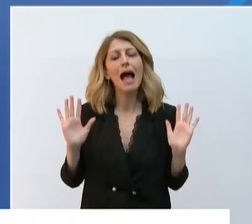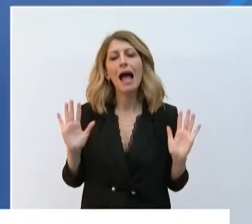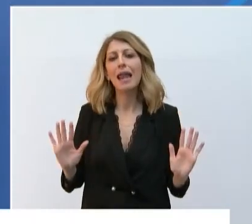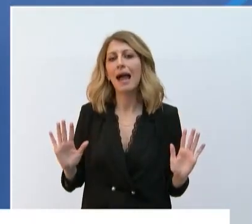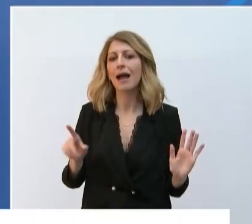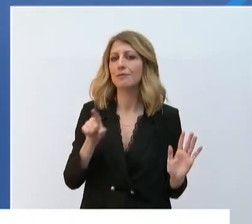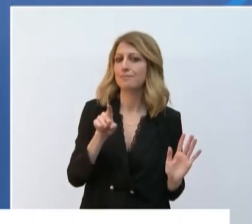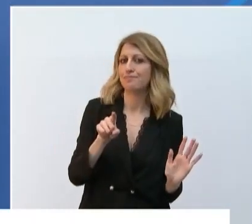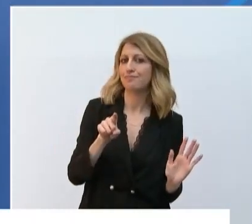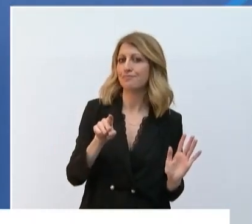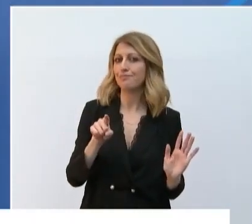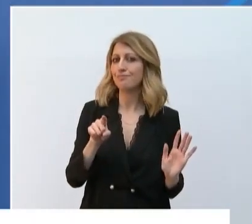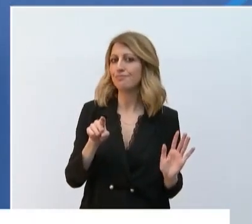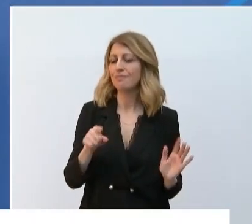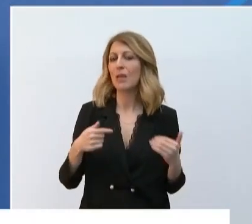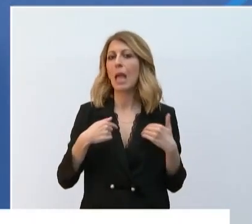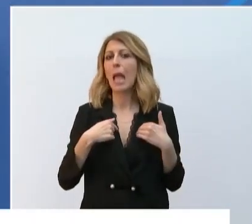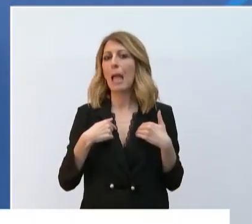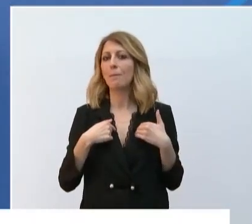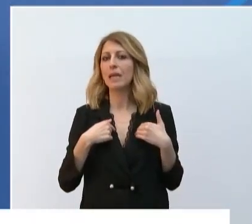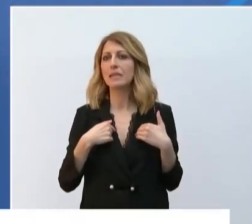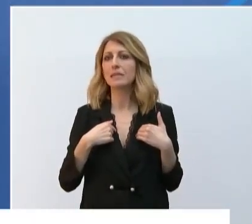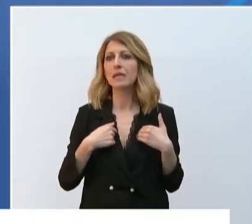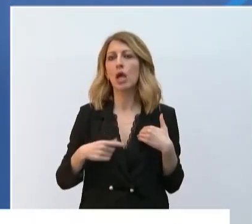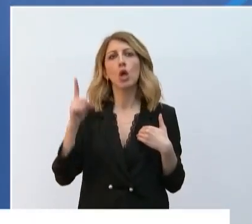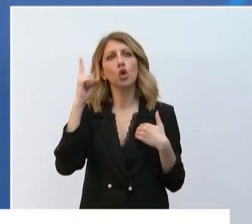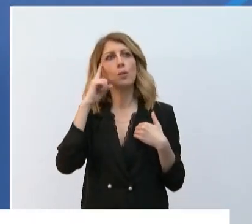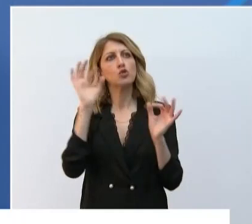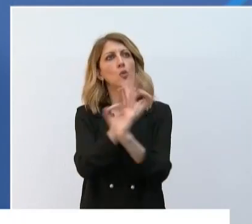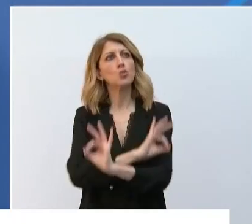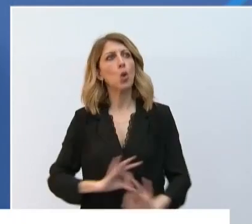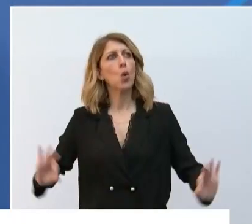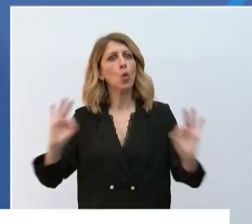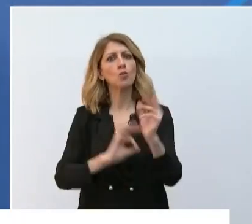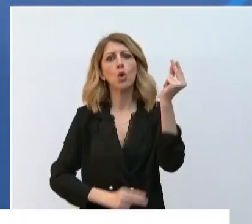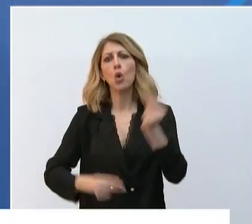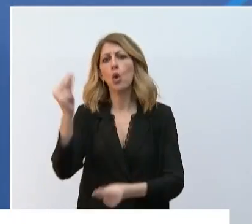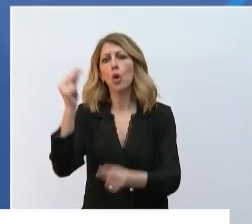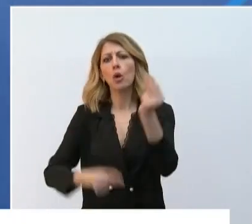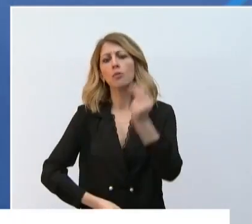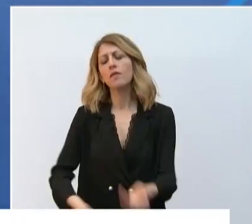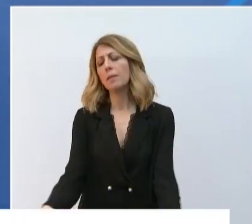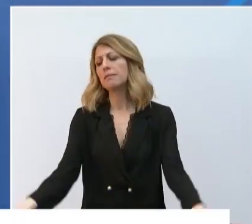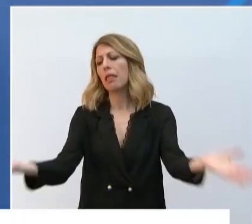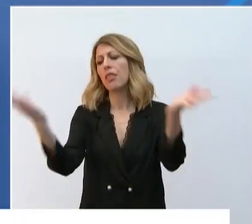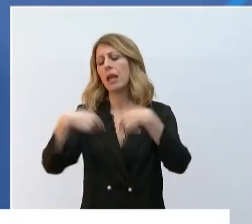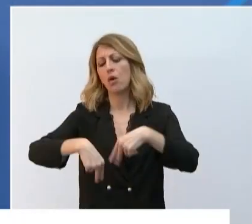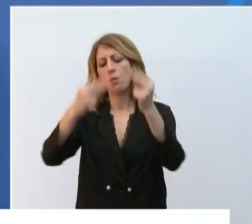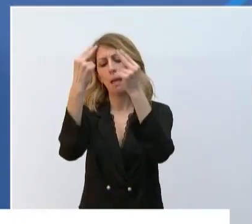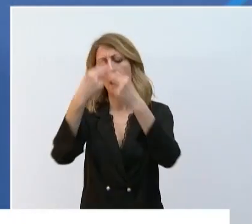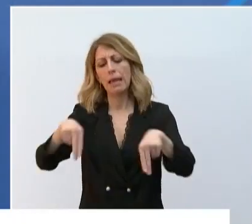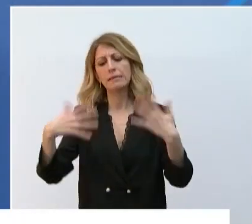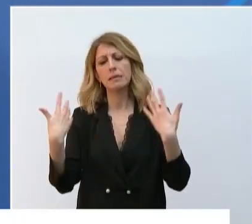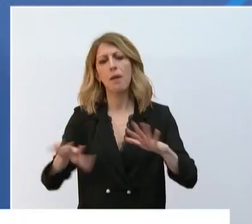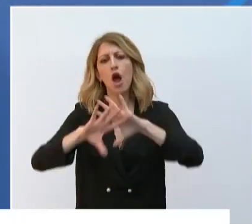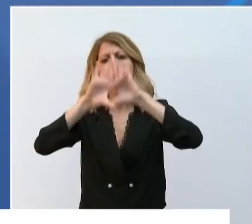αντισταθμίζεται ή δεν πρέπει να μας κάνει να πιστεύουμε ότι δεν υπάρχουν προβλήματα στην ελληνική οικονομία. Και νομίζω ότι αναφέρθηκα πολύ εκτενώς στα ζητήματα που έχουν